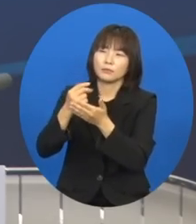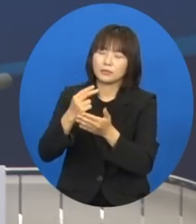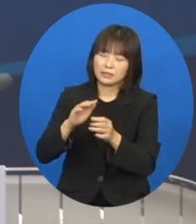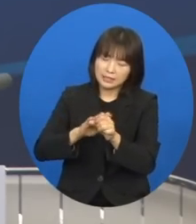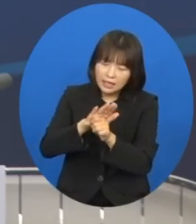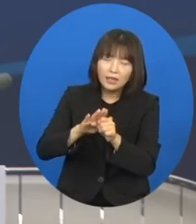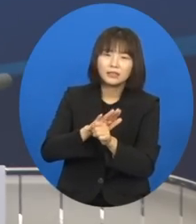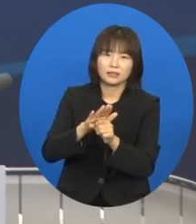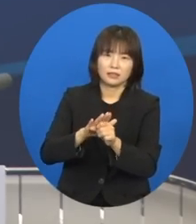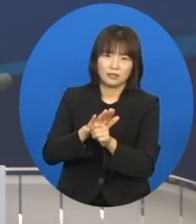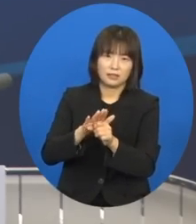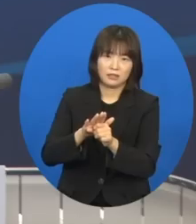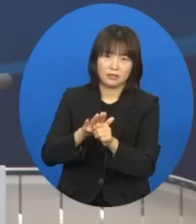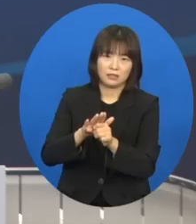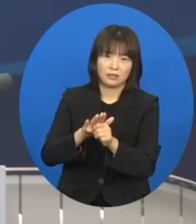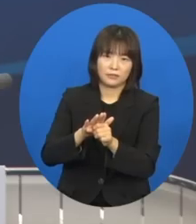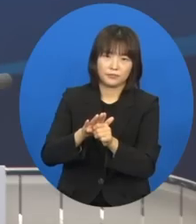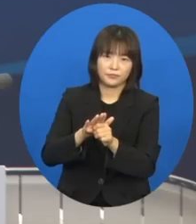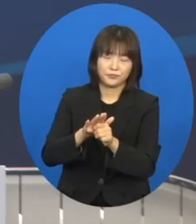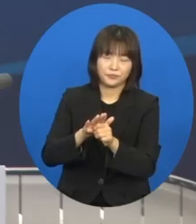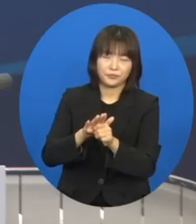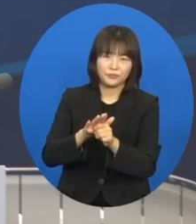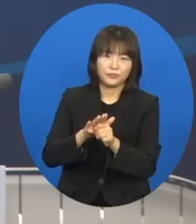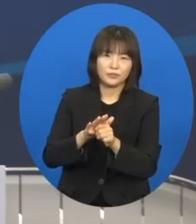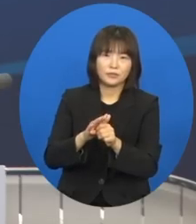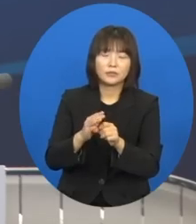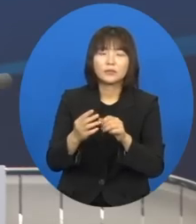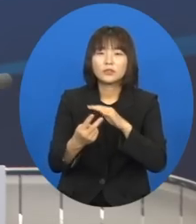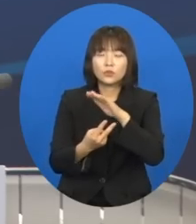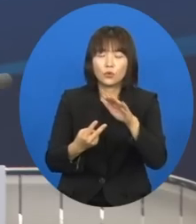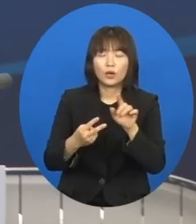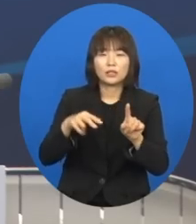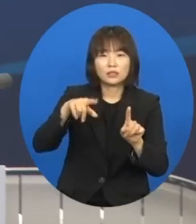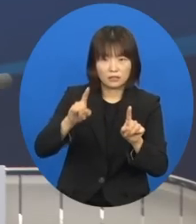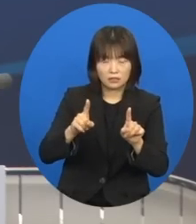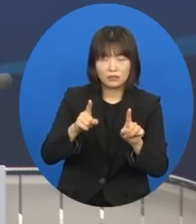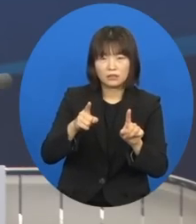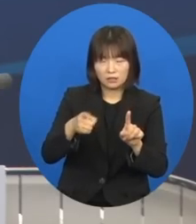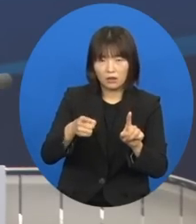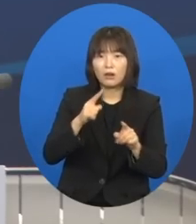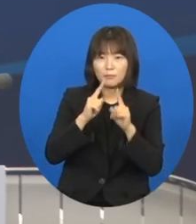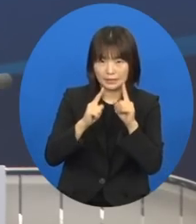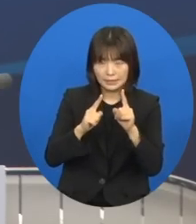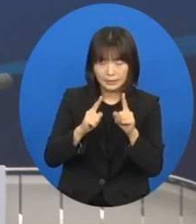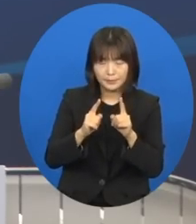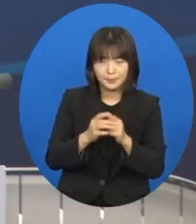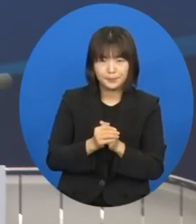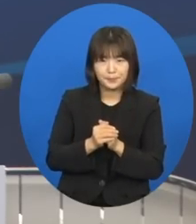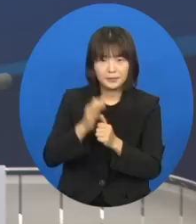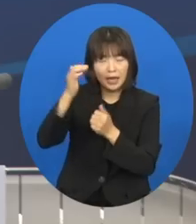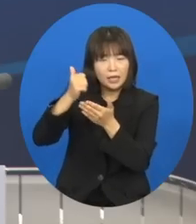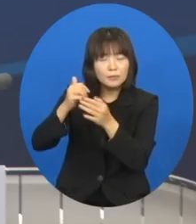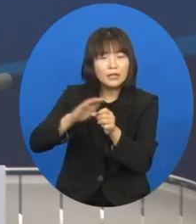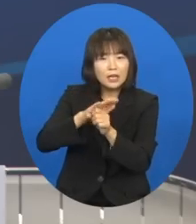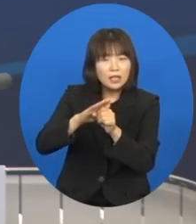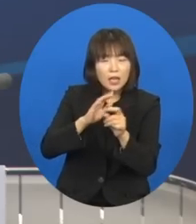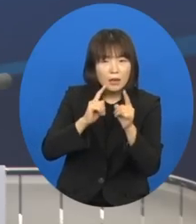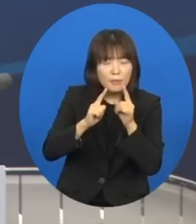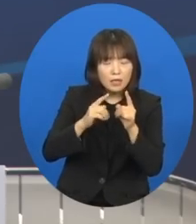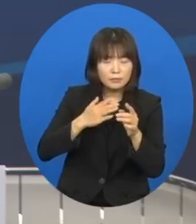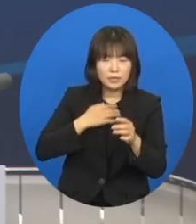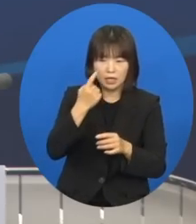사랑이시라. 요한일서 말씀, 하나님은 사랑이시라는 말씀이 제 입술에 선포가